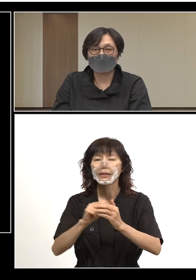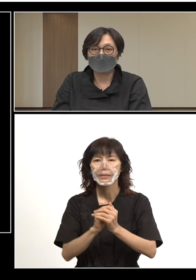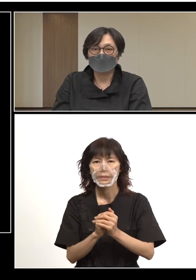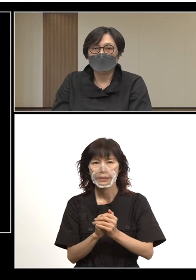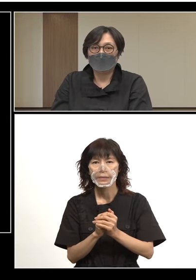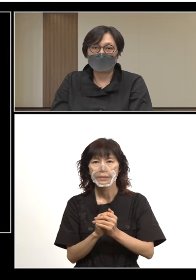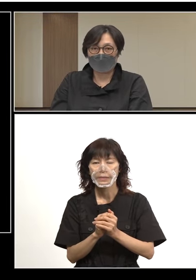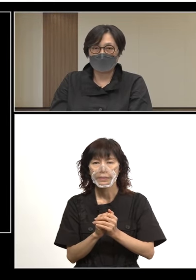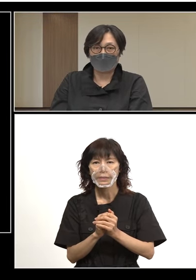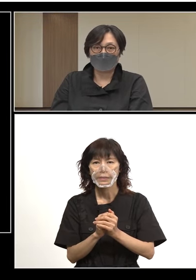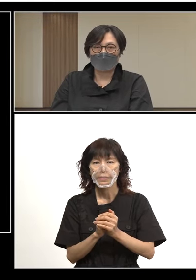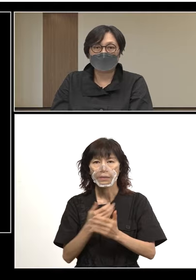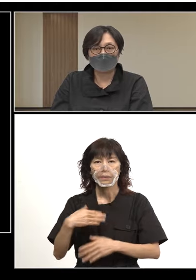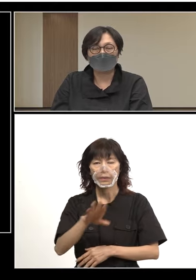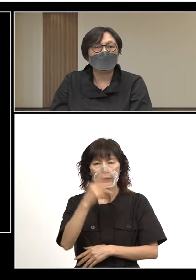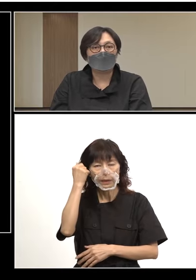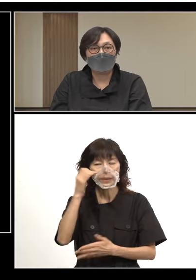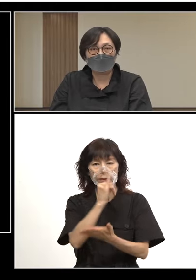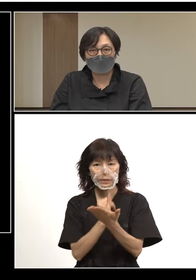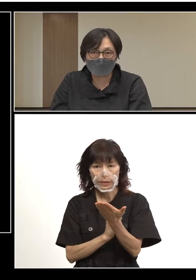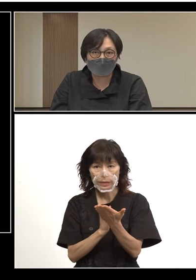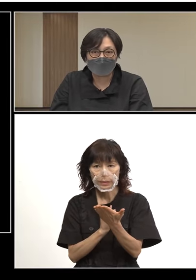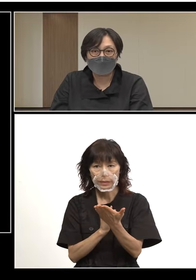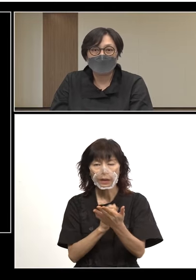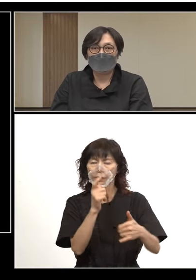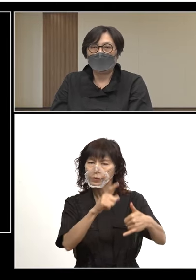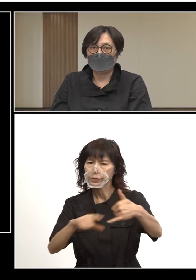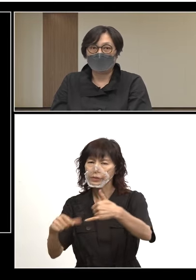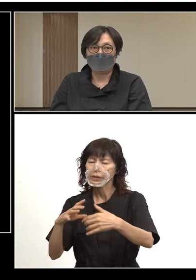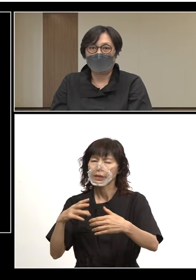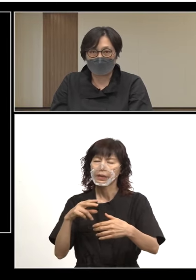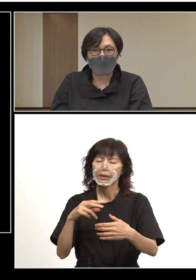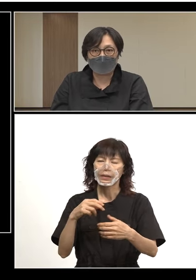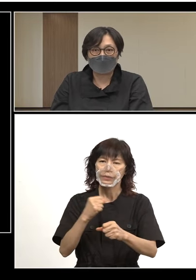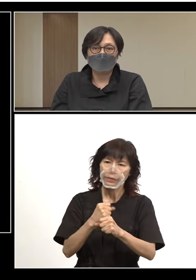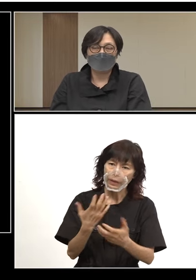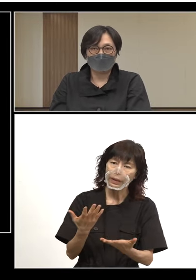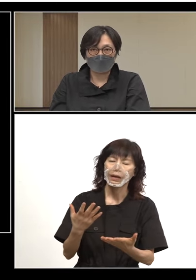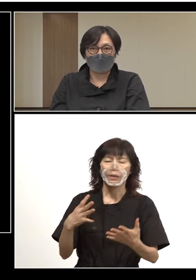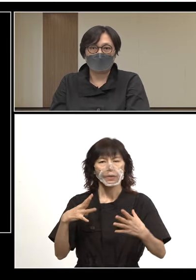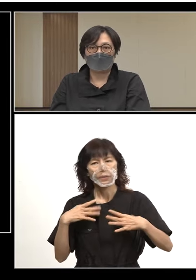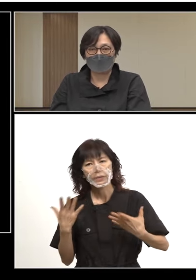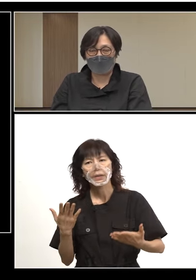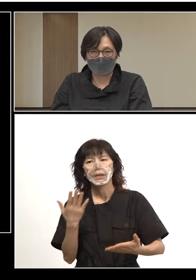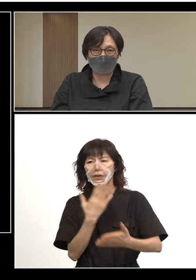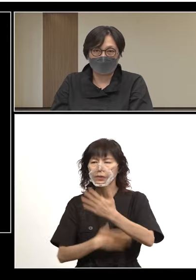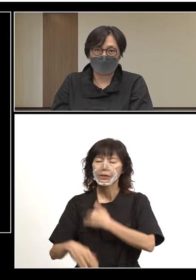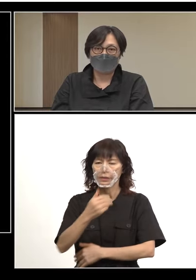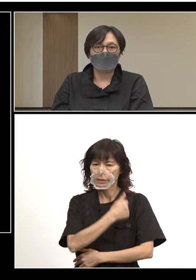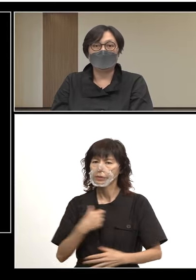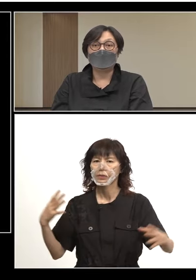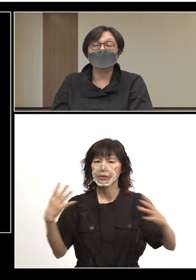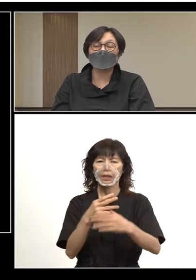講緊我哋希望呢個藝術真係俾每一個人，無論係唔係傷殘或者係唔